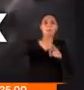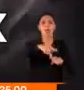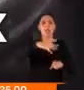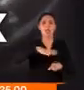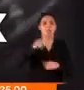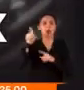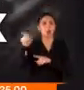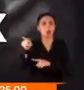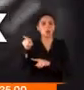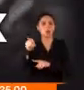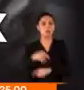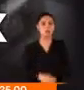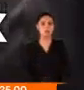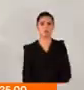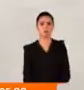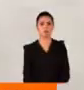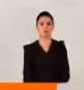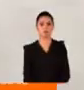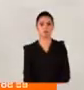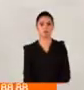bindirmenin derdindeydi.